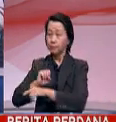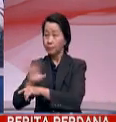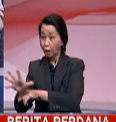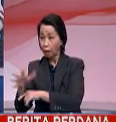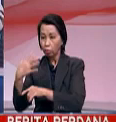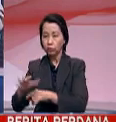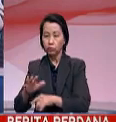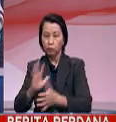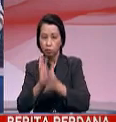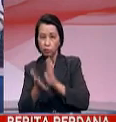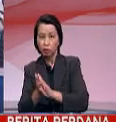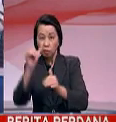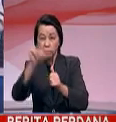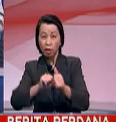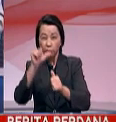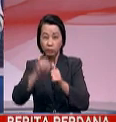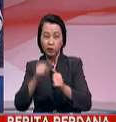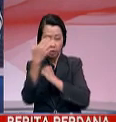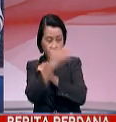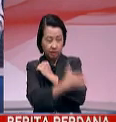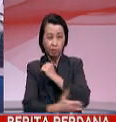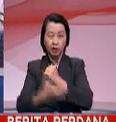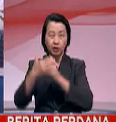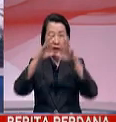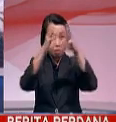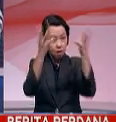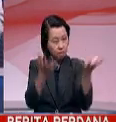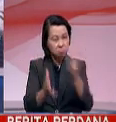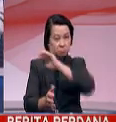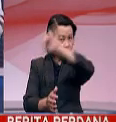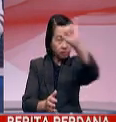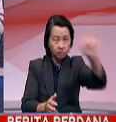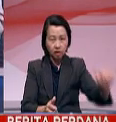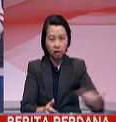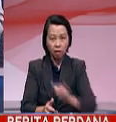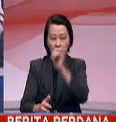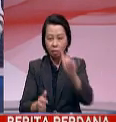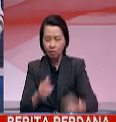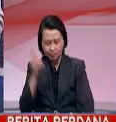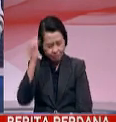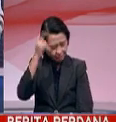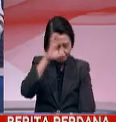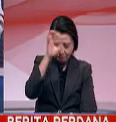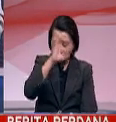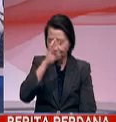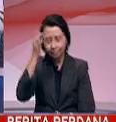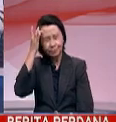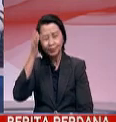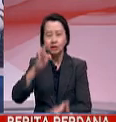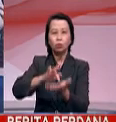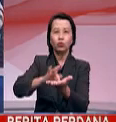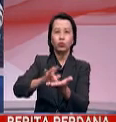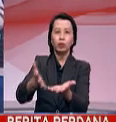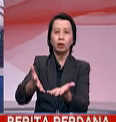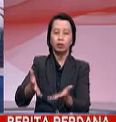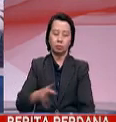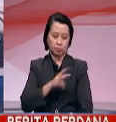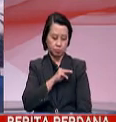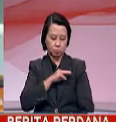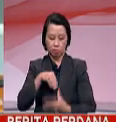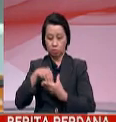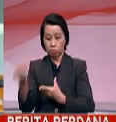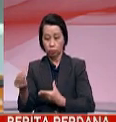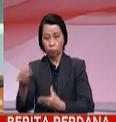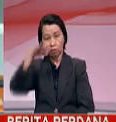telah meletakkan setiap negara di lapangan yang sama dalam usaha menemukan vaksin berkenaan. Jelas Menteri Luar Datuk